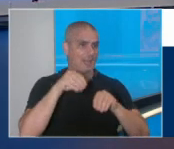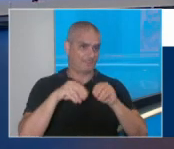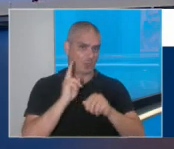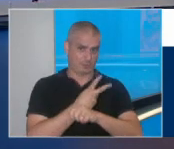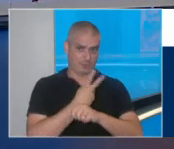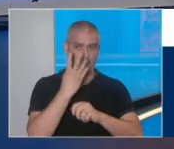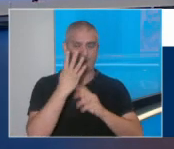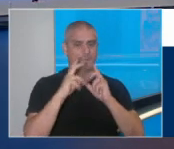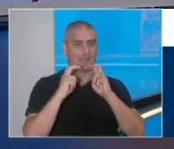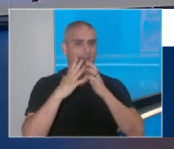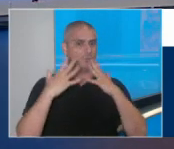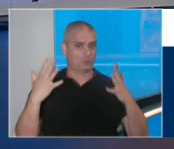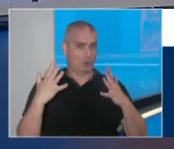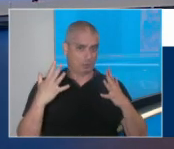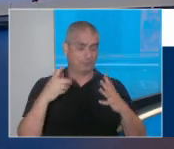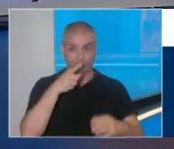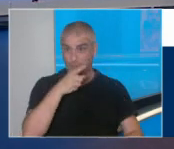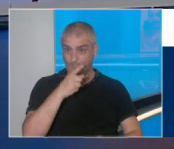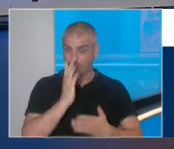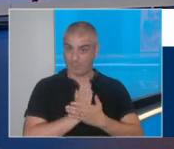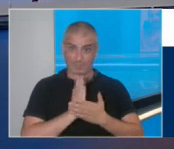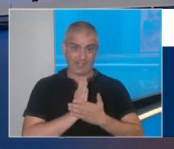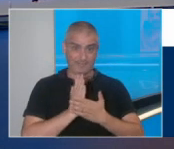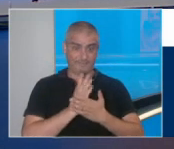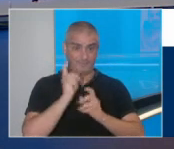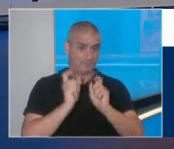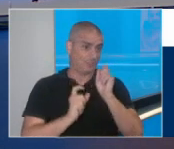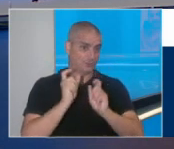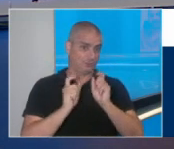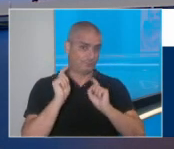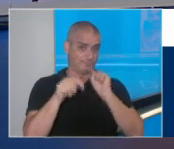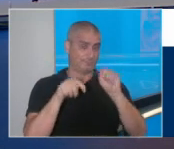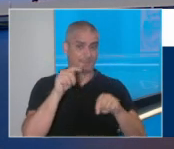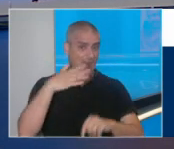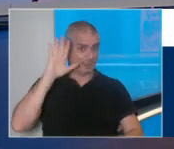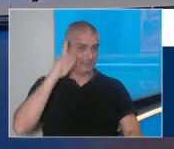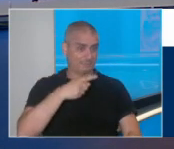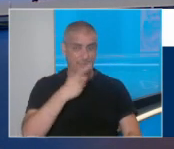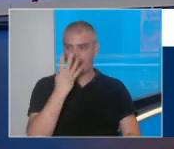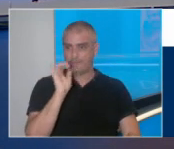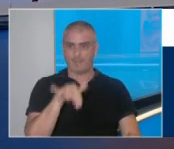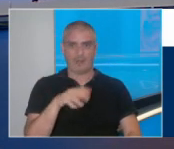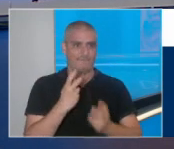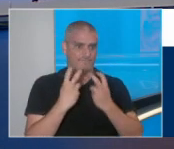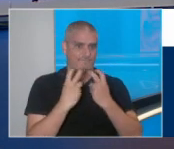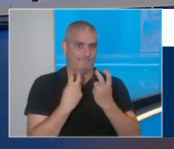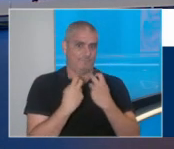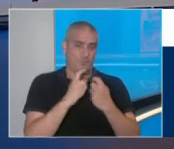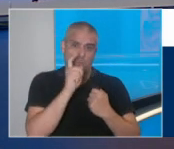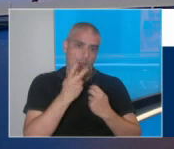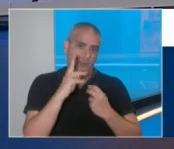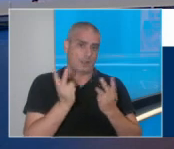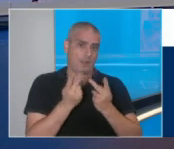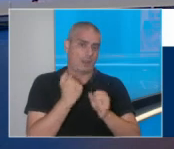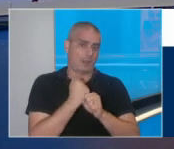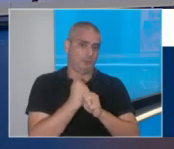בארבע הערים הגדולות, שם נערכים שאנשים מגיעים להצביע, אתה יודע, 40,000 מתפקדים, אולי יותר קל